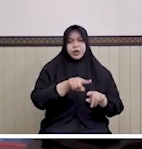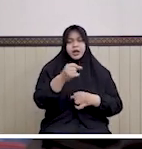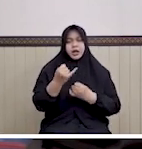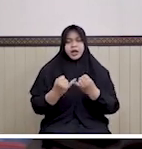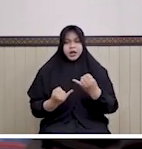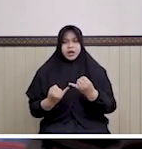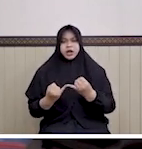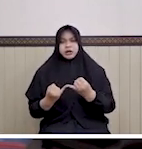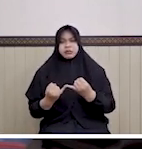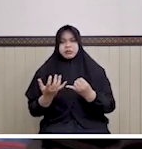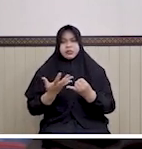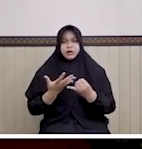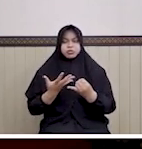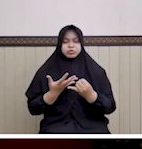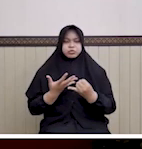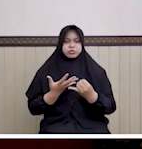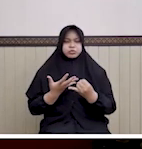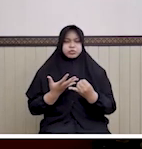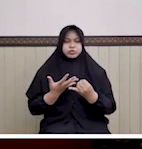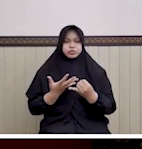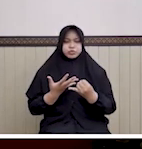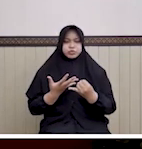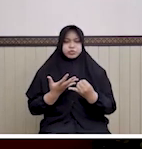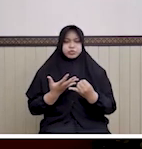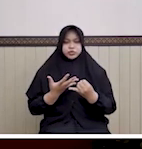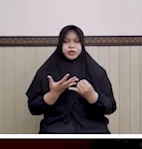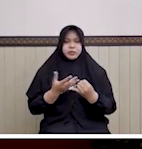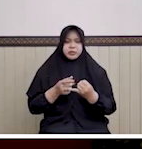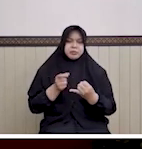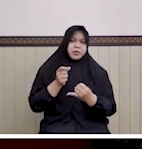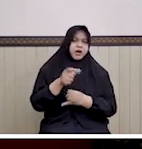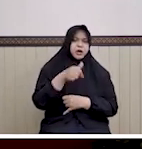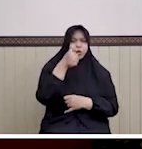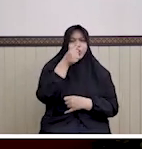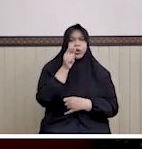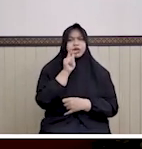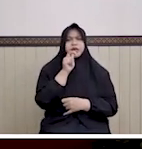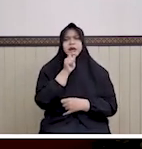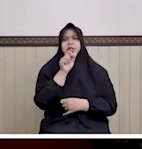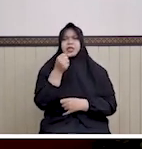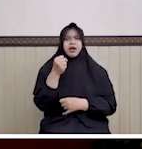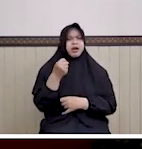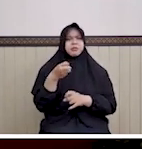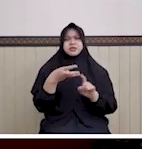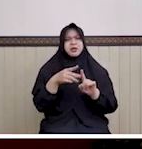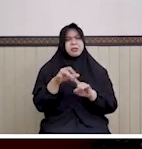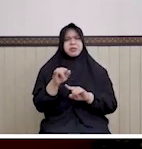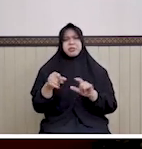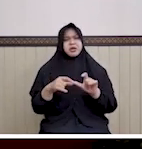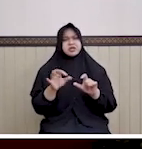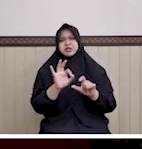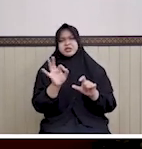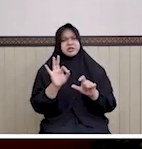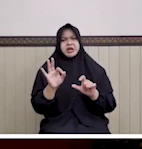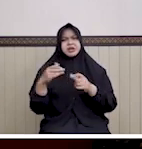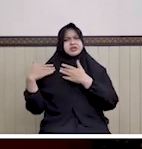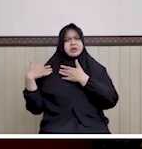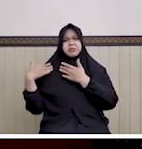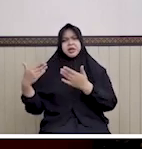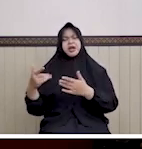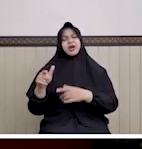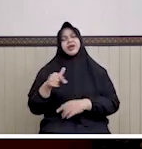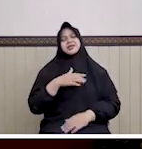akhirnya ketika akan terjadi apa perekonomian ini Wow ternyata nggak bisa Bu ini tidak ada tidak ada dari